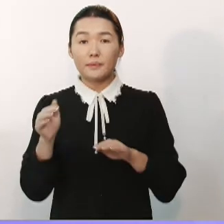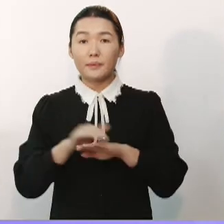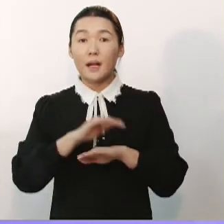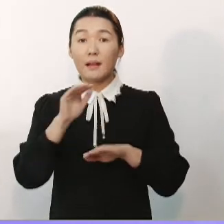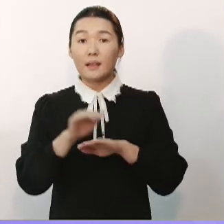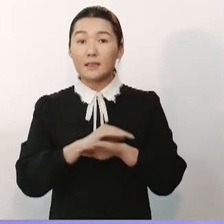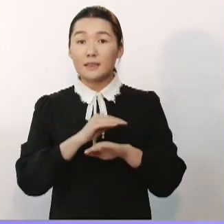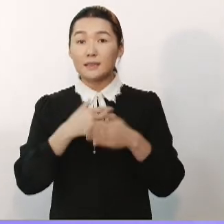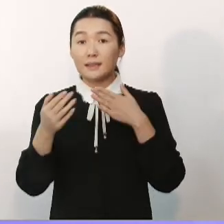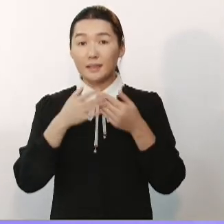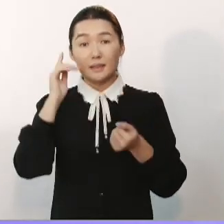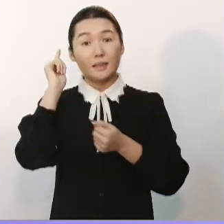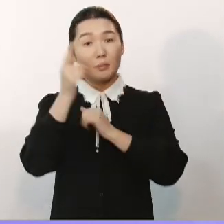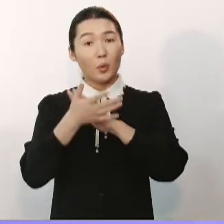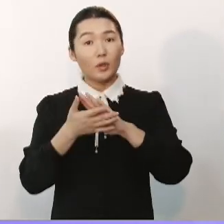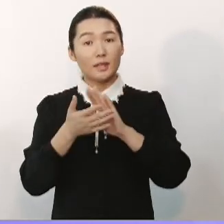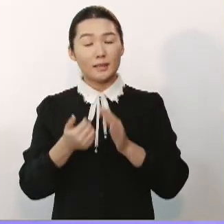Молодцы, если поняли.